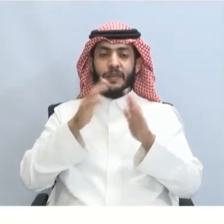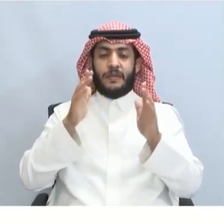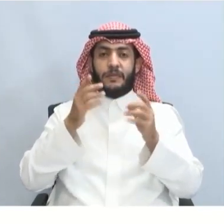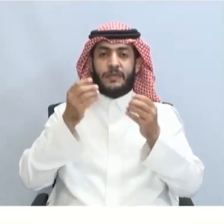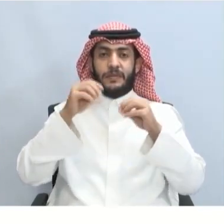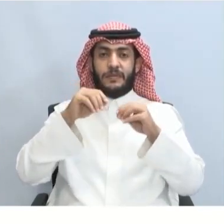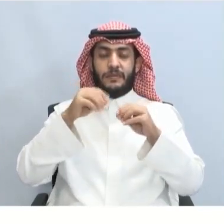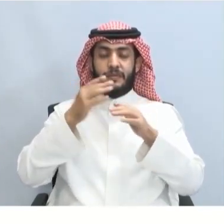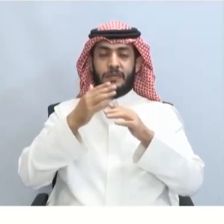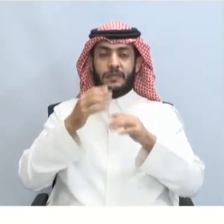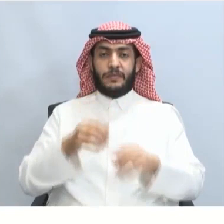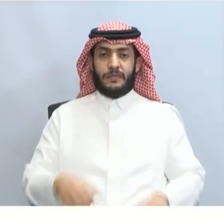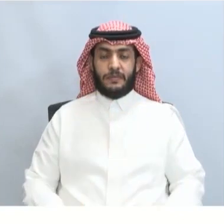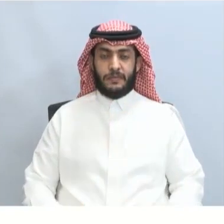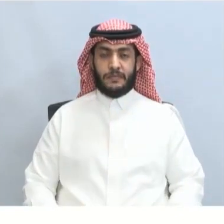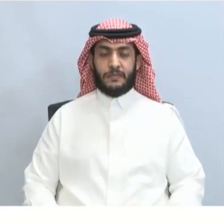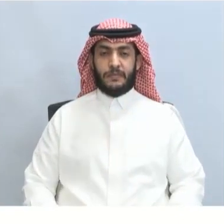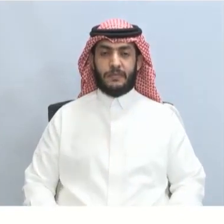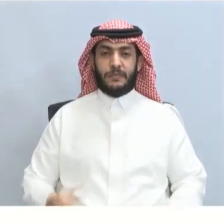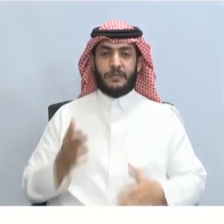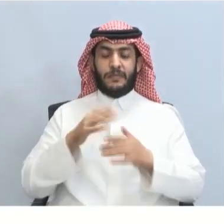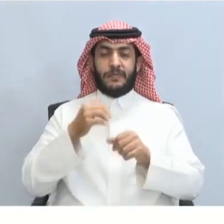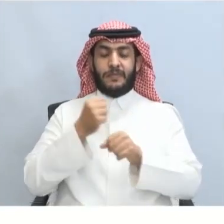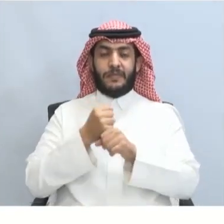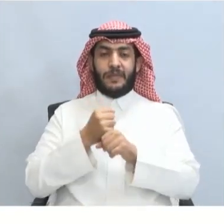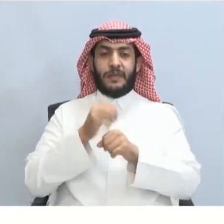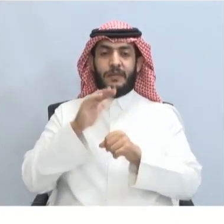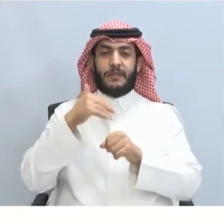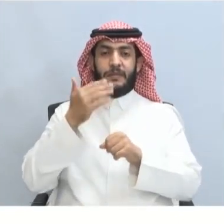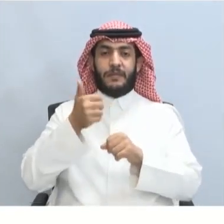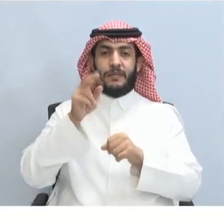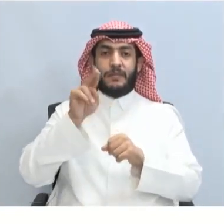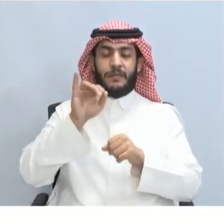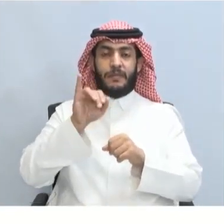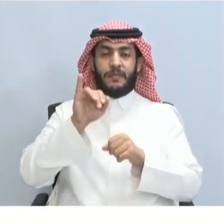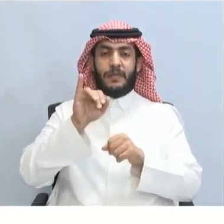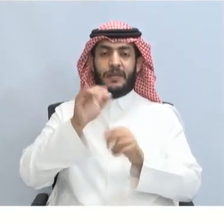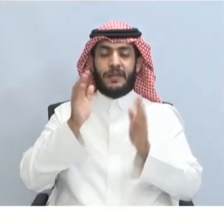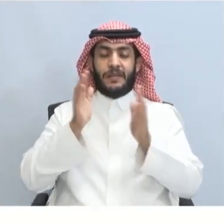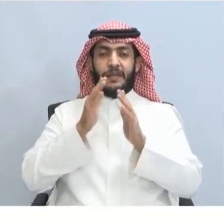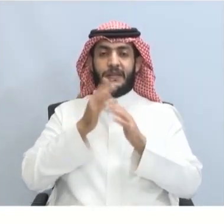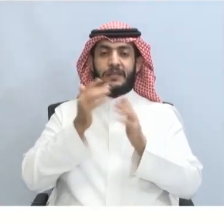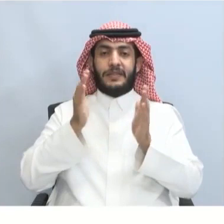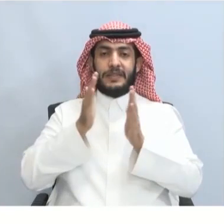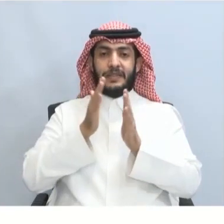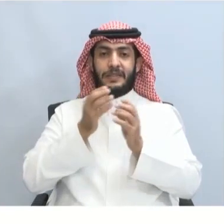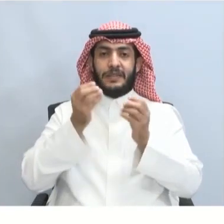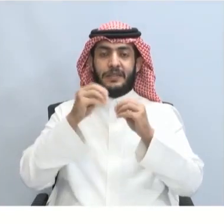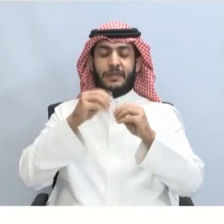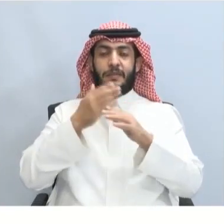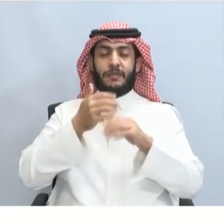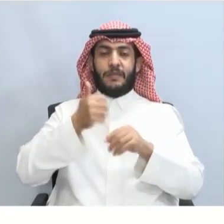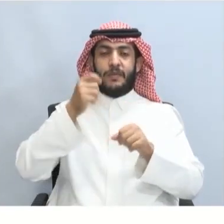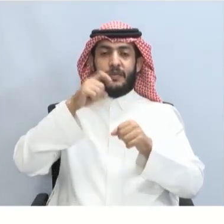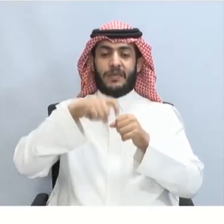جدا او كبير ثم يقوم او يتم يكون اصغر فاصغ فاصغ حتى نصل